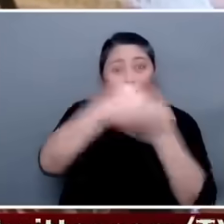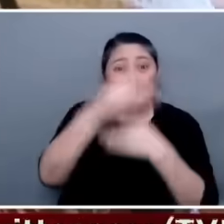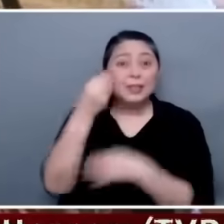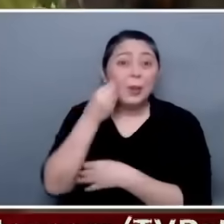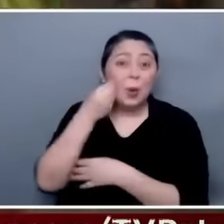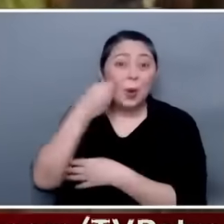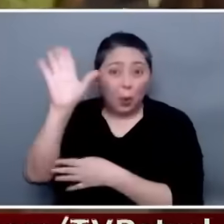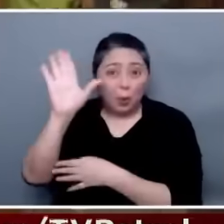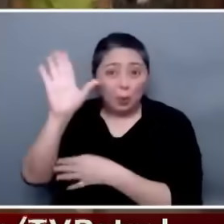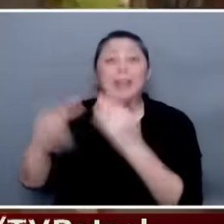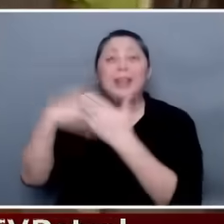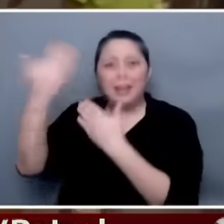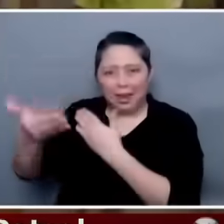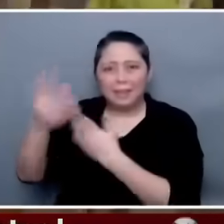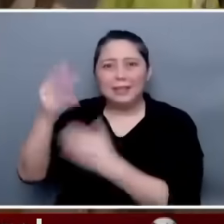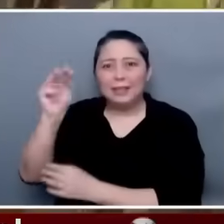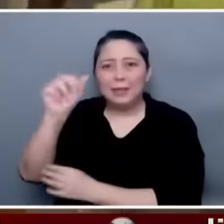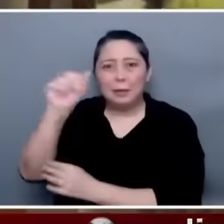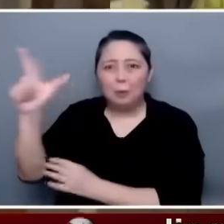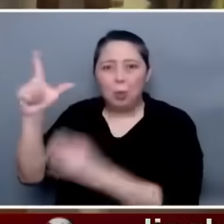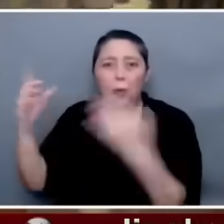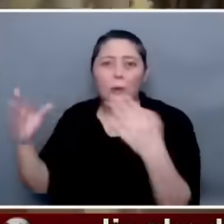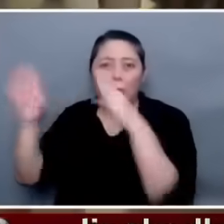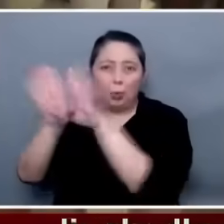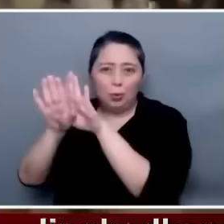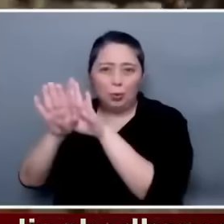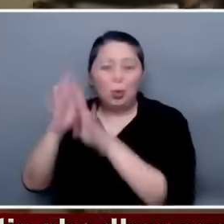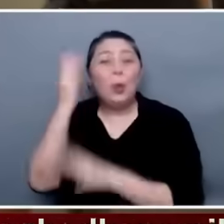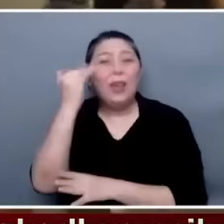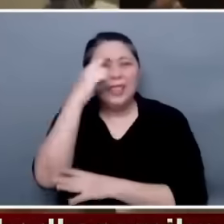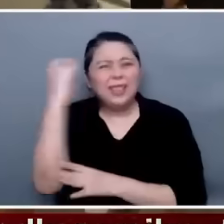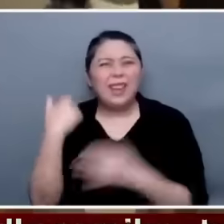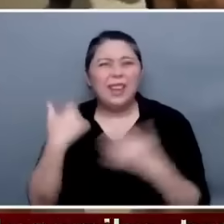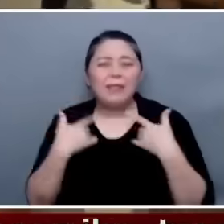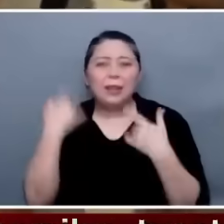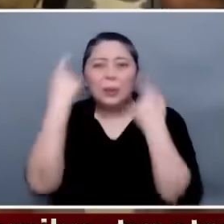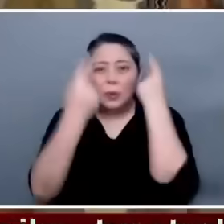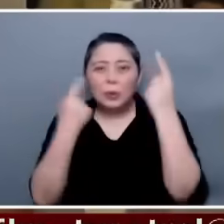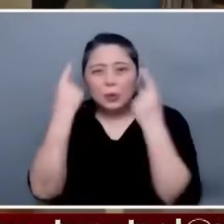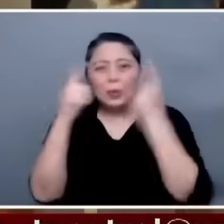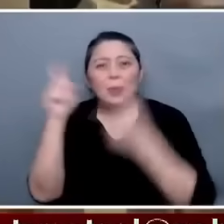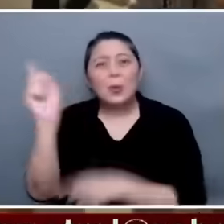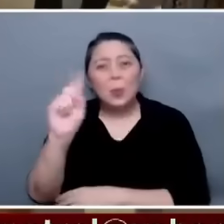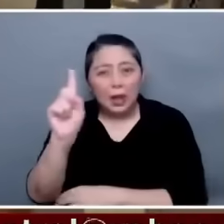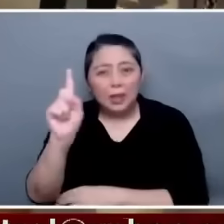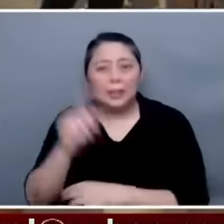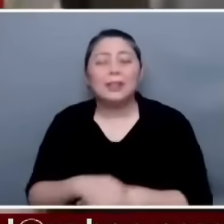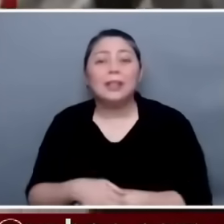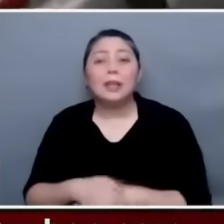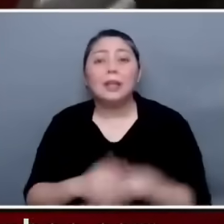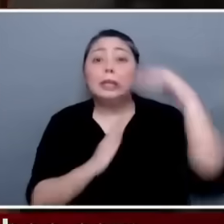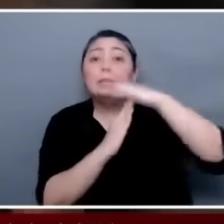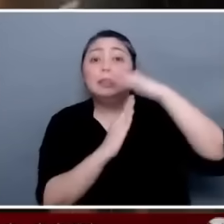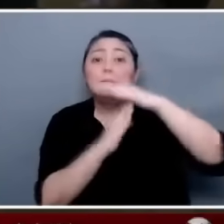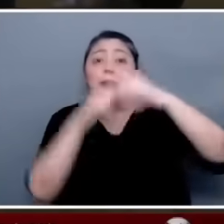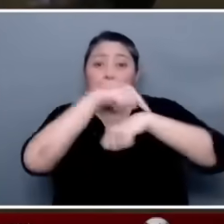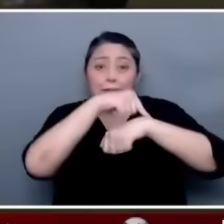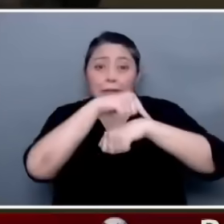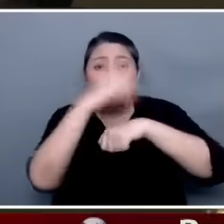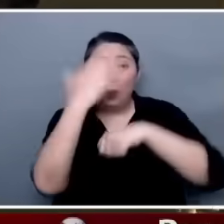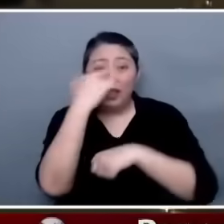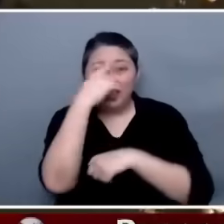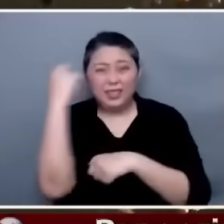nga kasi nga yung curfew. Kasi ang curfew hanggang 12 midnight magsisimula hanggang 4 a.m.